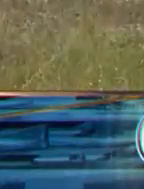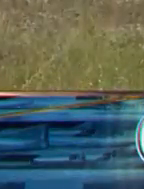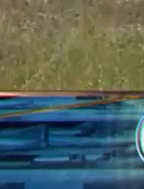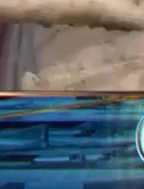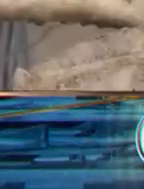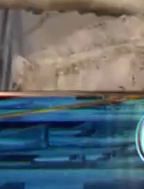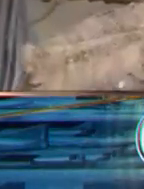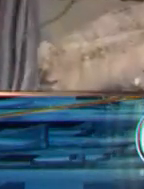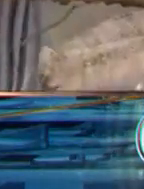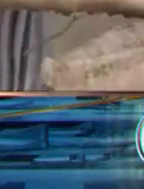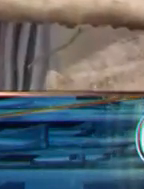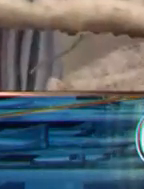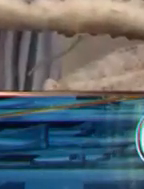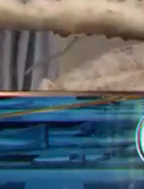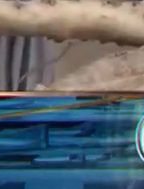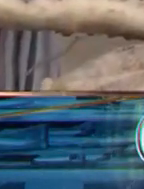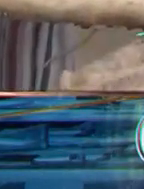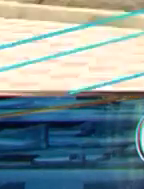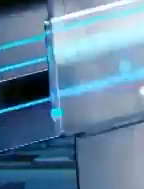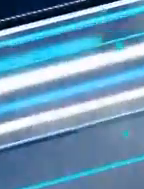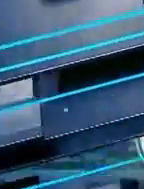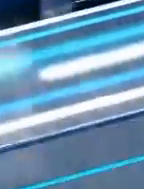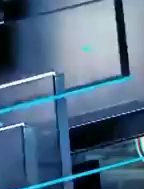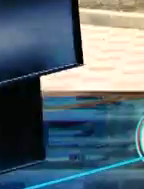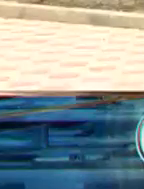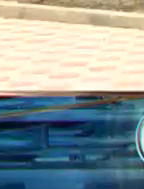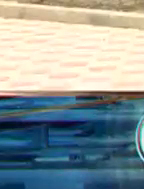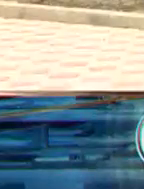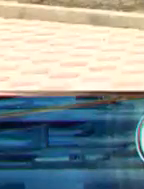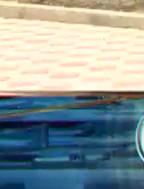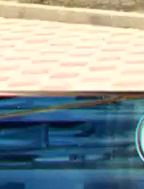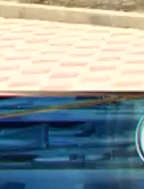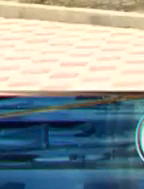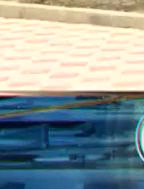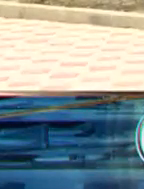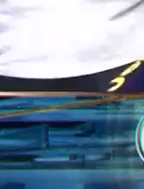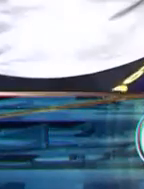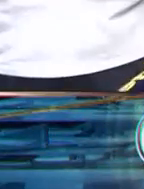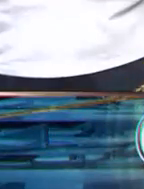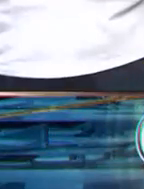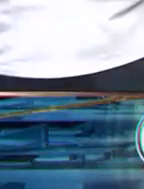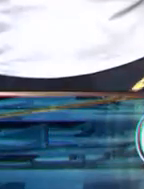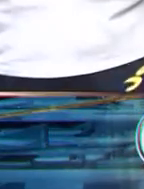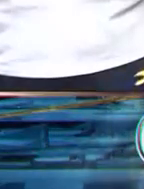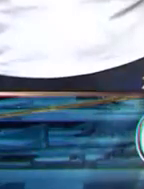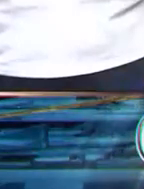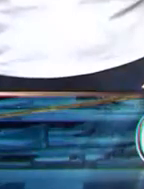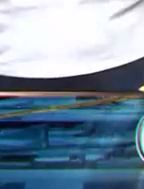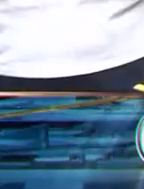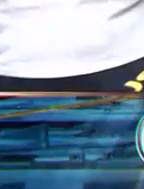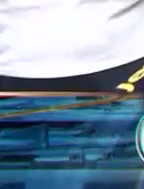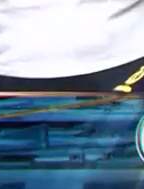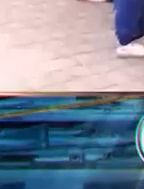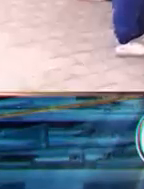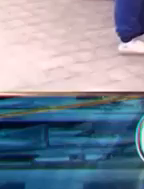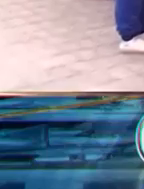смарку. Фермеры Каратальского района теряют урожай. А нам положено. Многодетные матери из Кельдинского района